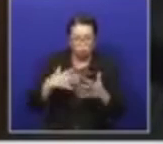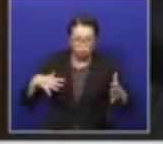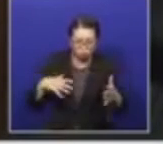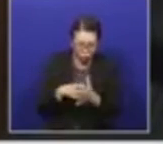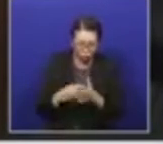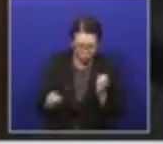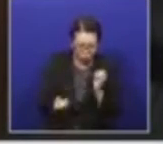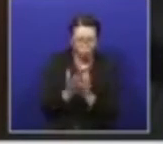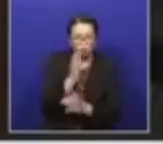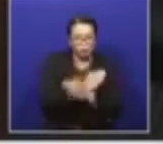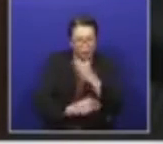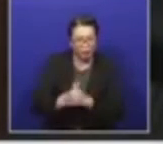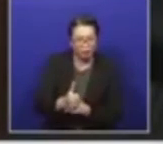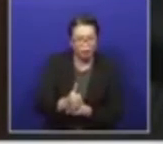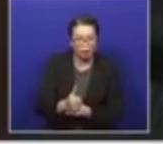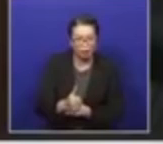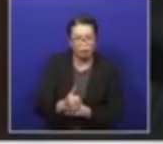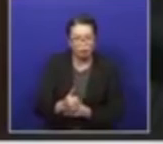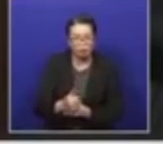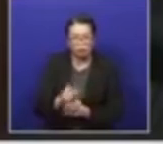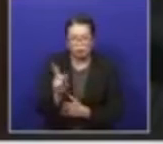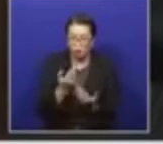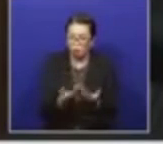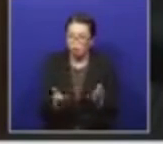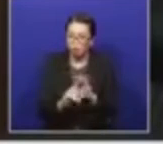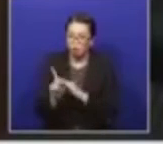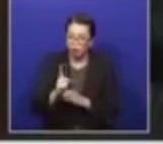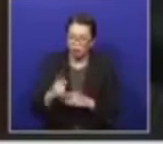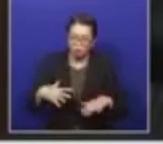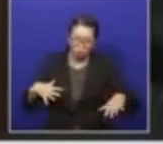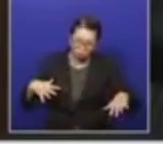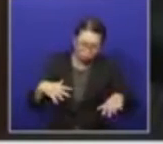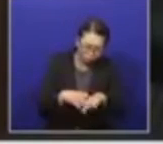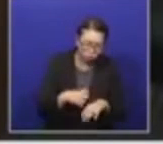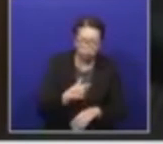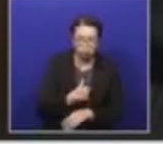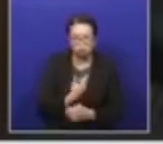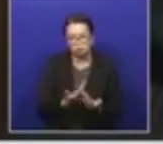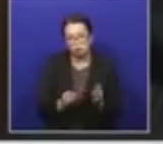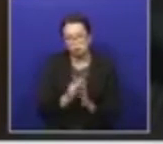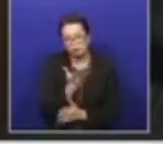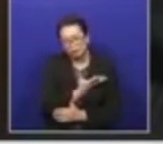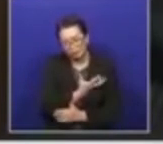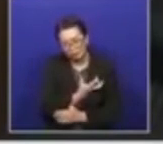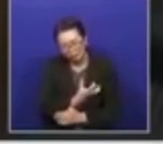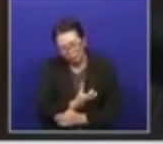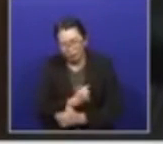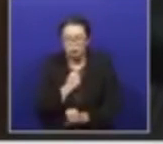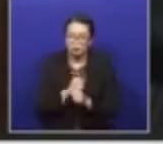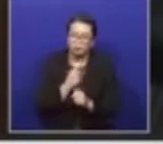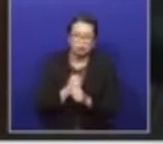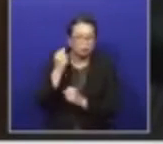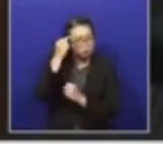คนที่เกิดอุบัติเหตุครอบครัวที่เกิดอุบัติเหตุนี้มันห่อเหี่ยวมันสิ้นหวังขาดแรงจูงใจในการทำง